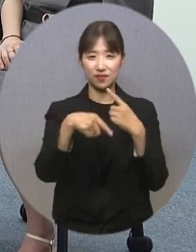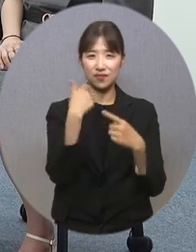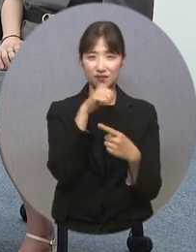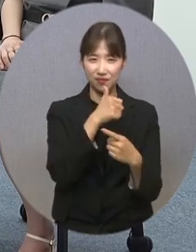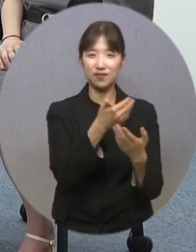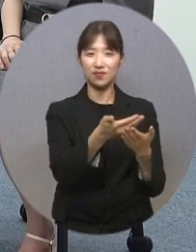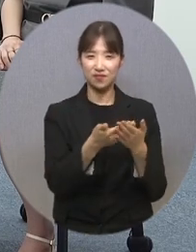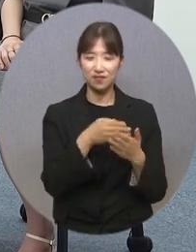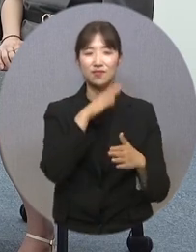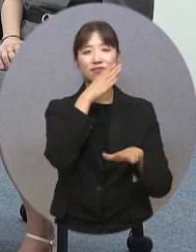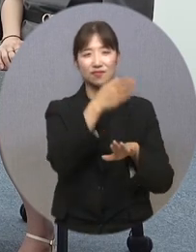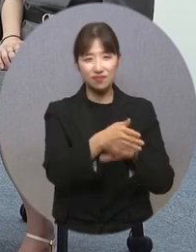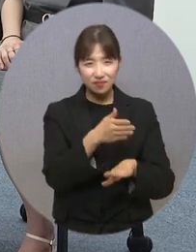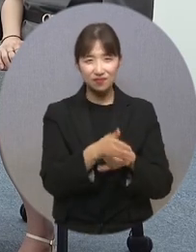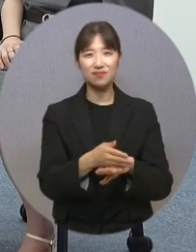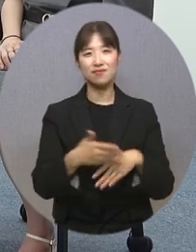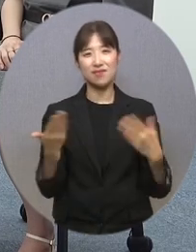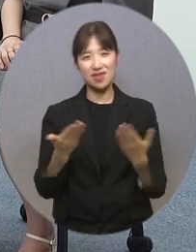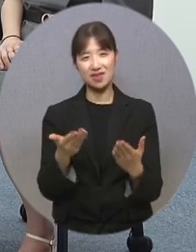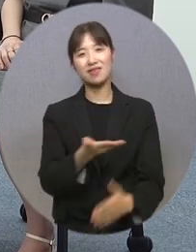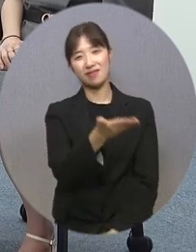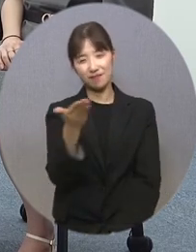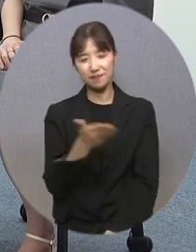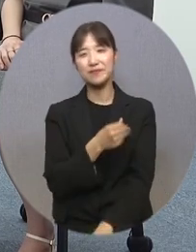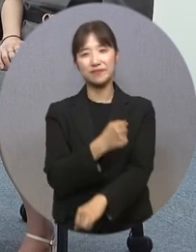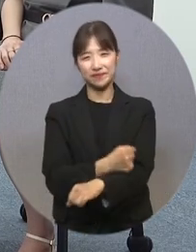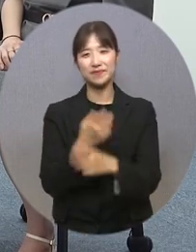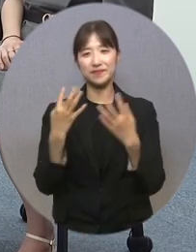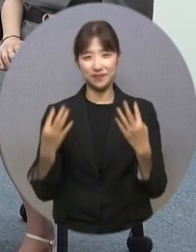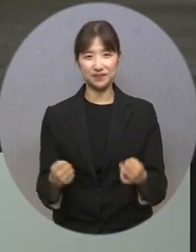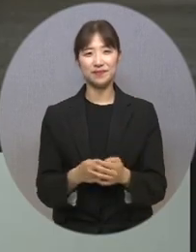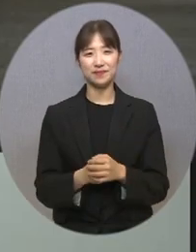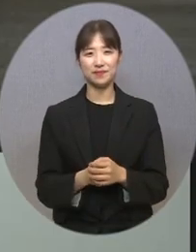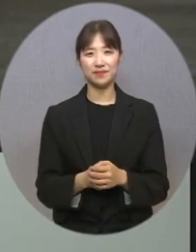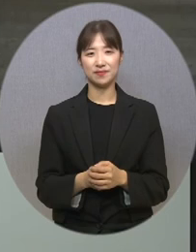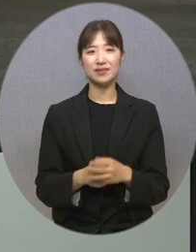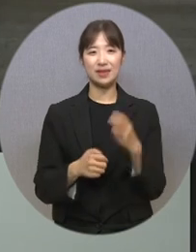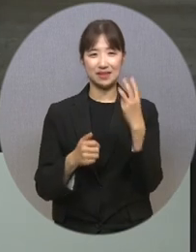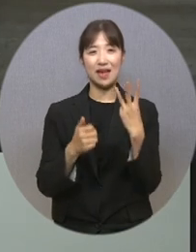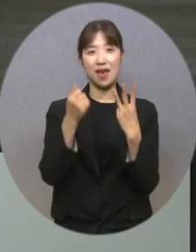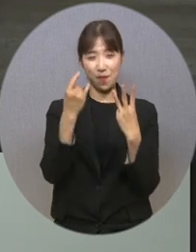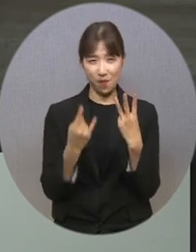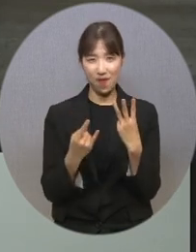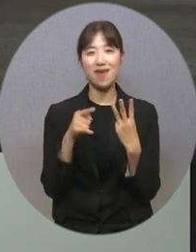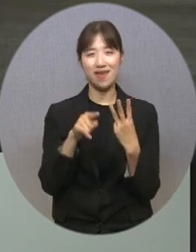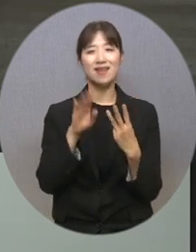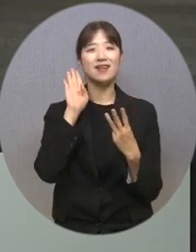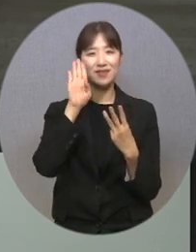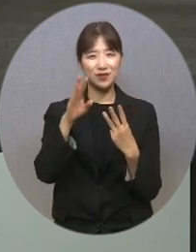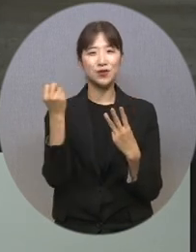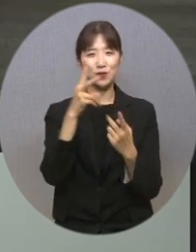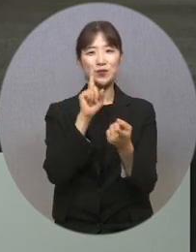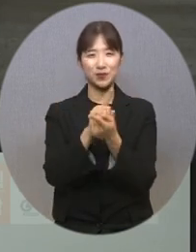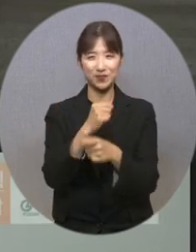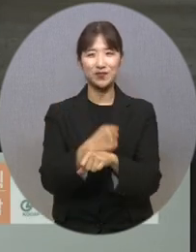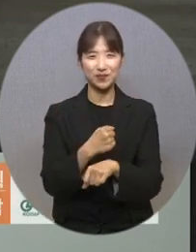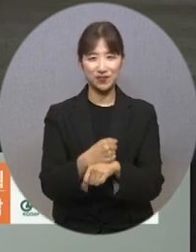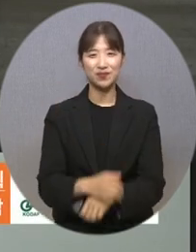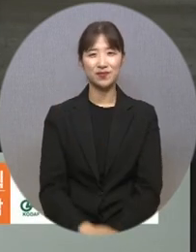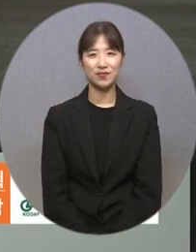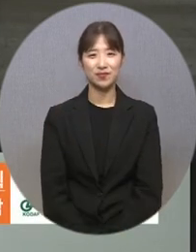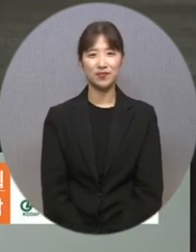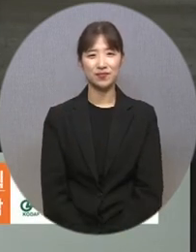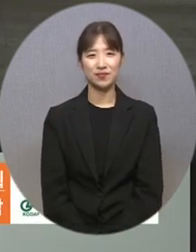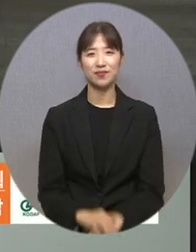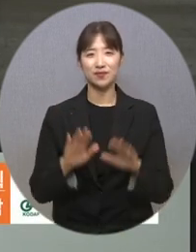해주신 소통 역사 대부분 또 우리 스템 여러분 모두 수고 하셨구요 제 3회 장애인 아고라 로 또 찾아뵙겠습니다 어